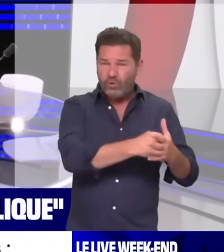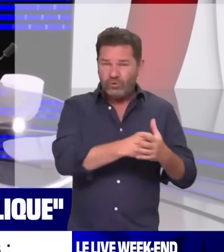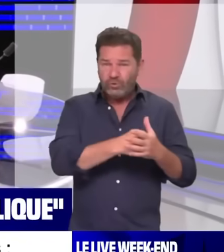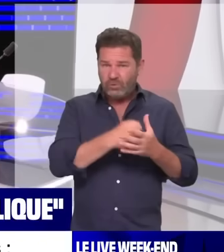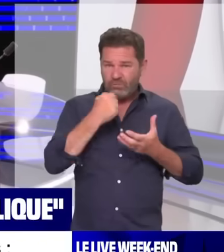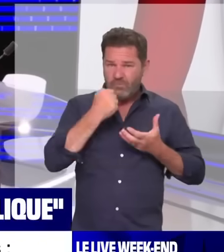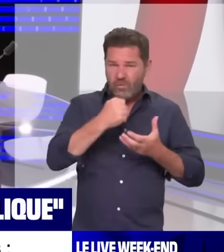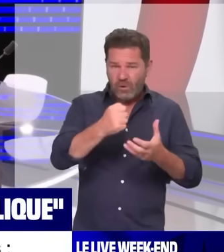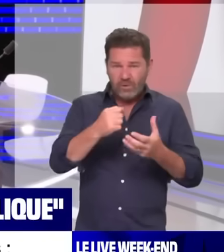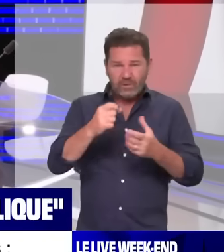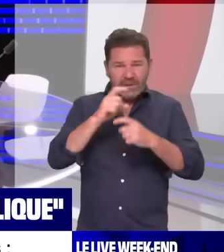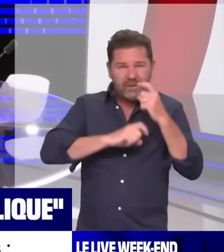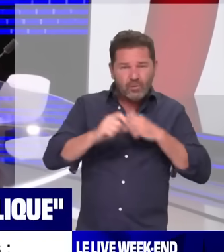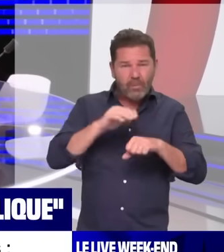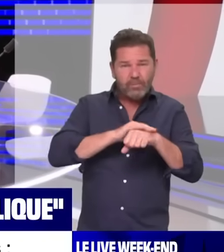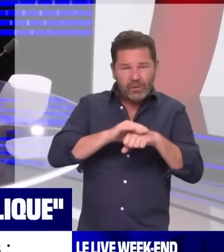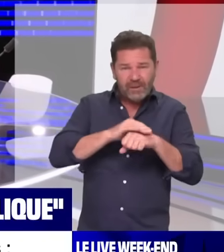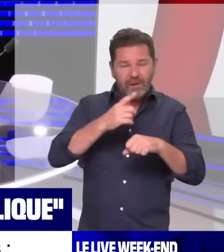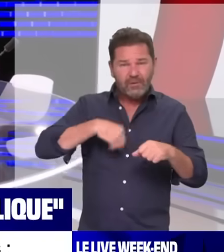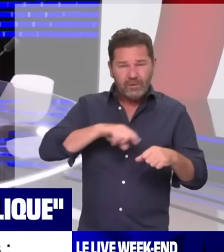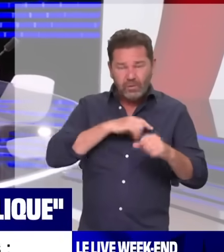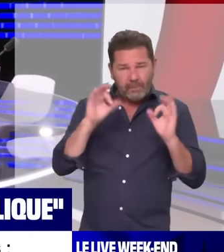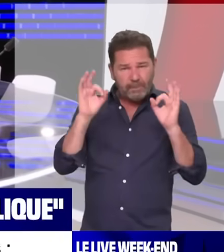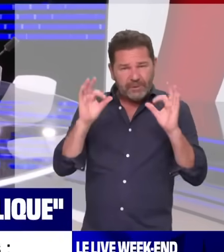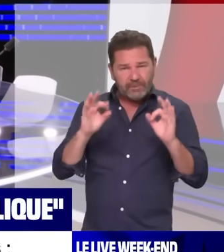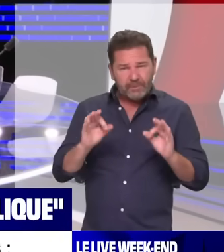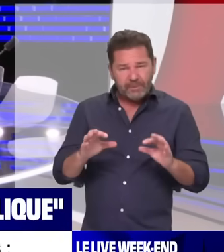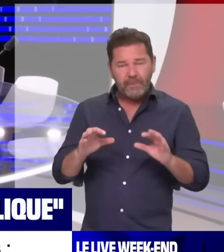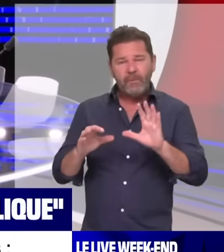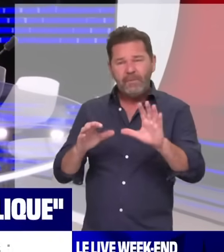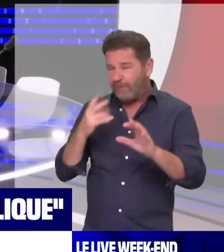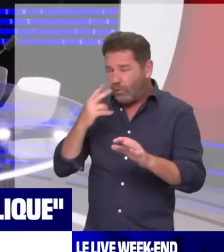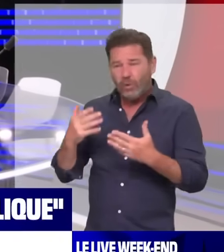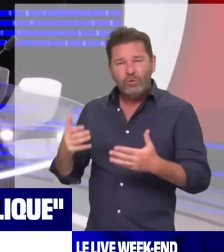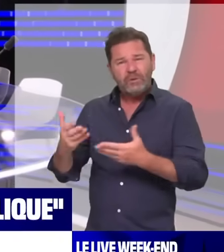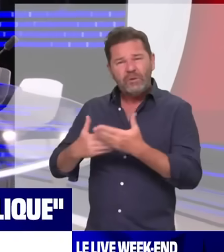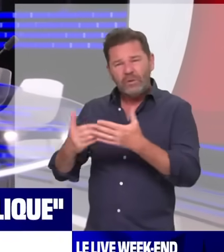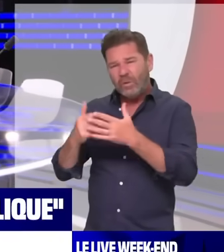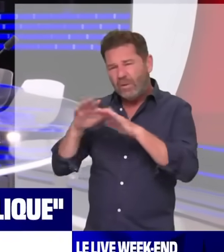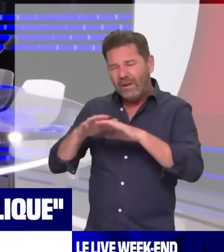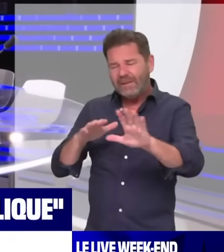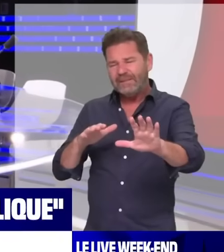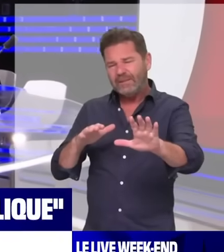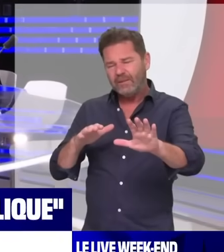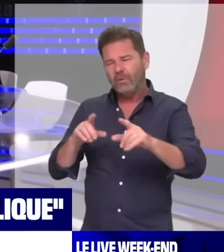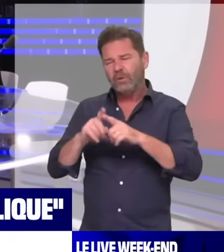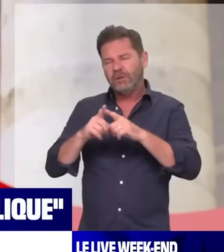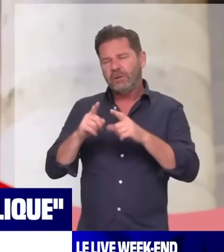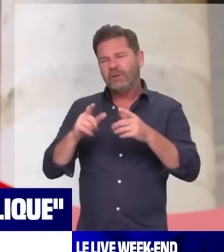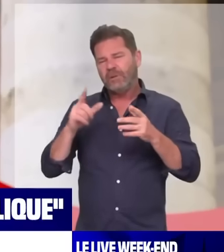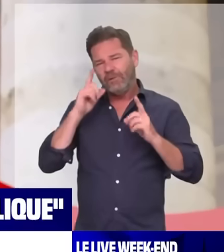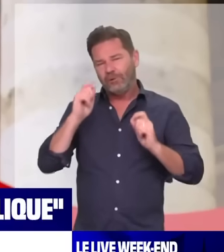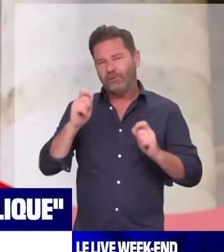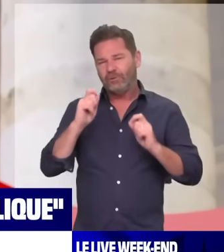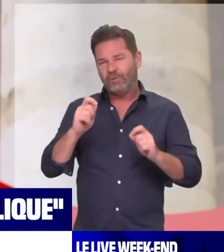construite sur mais vous voyez bien que ce message pass B mais parce que il y a aujourd'hui une instrumentalisation abjecte d'un sujet